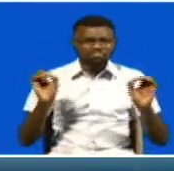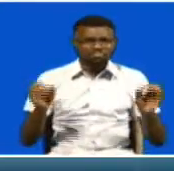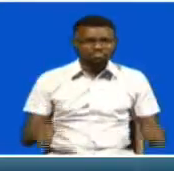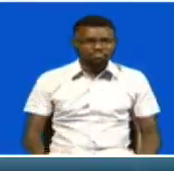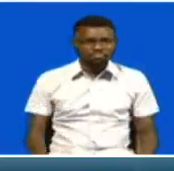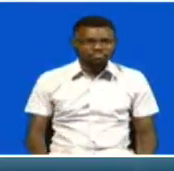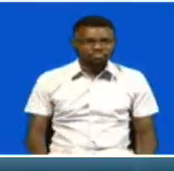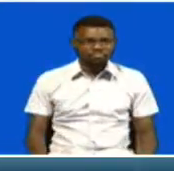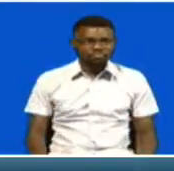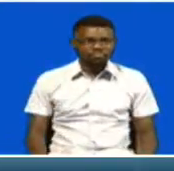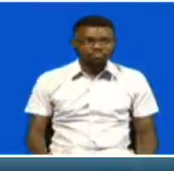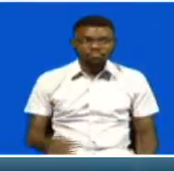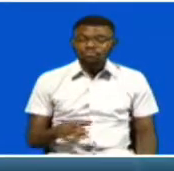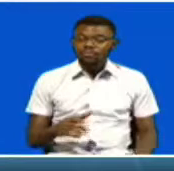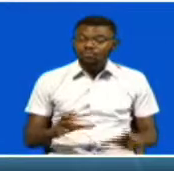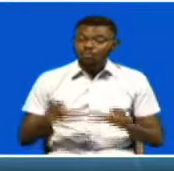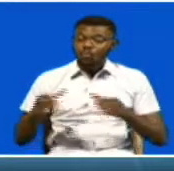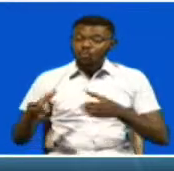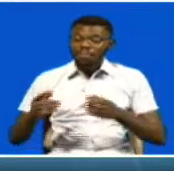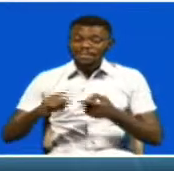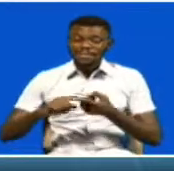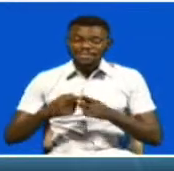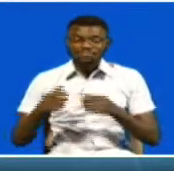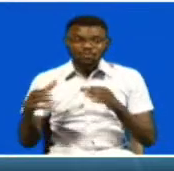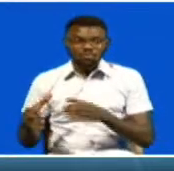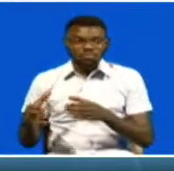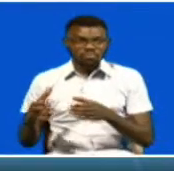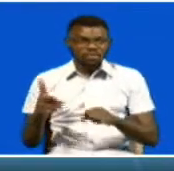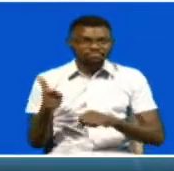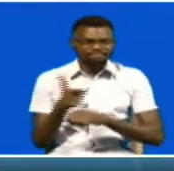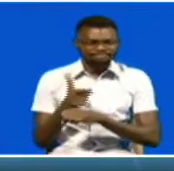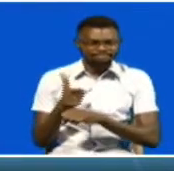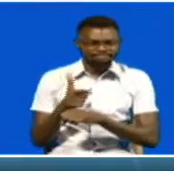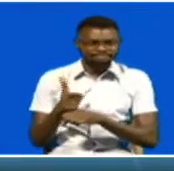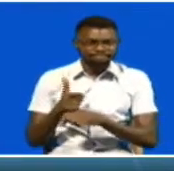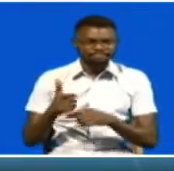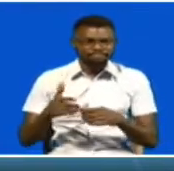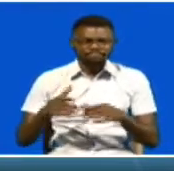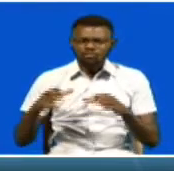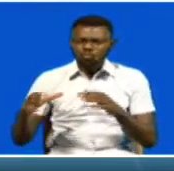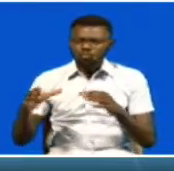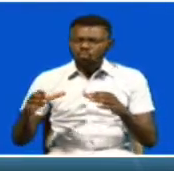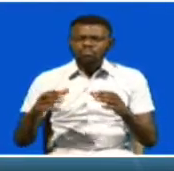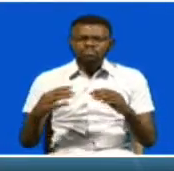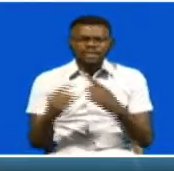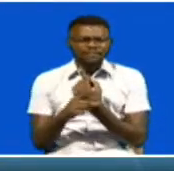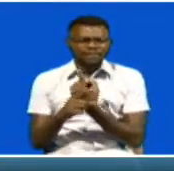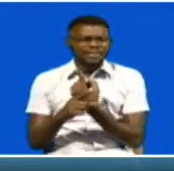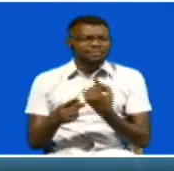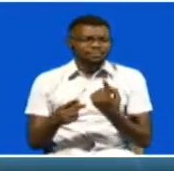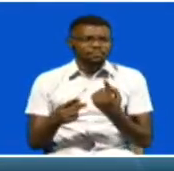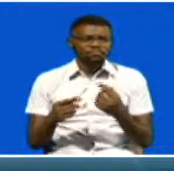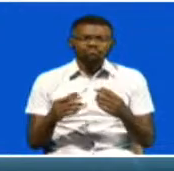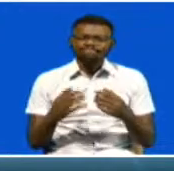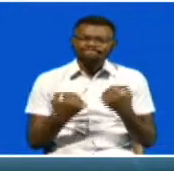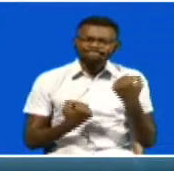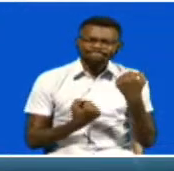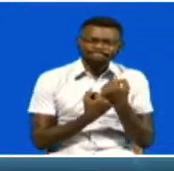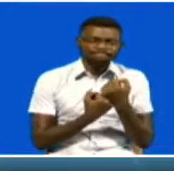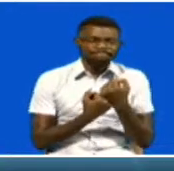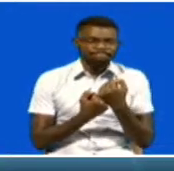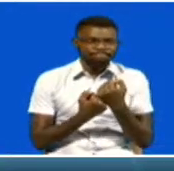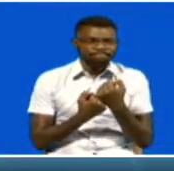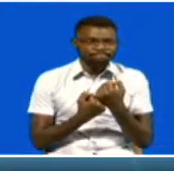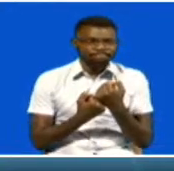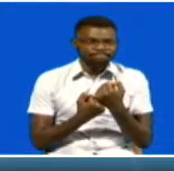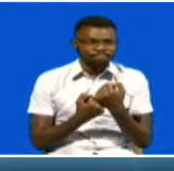A section of Standard Group journalists and journalists from other media houses today joined our senior colleague John Shilitsa